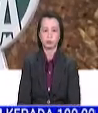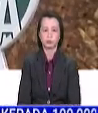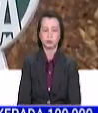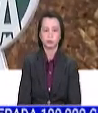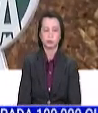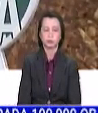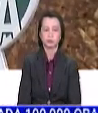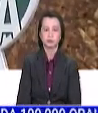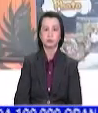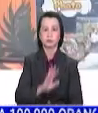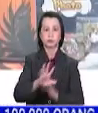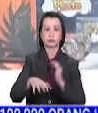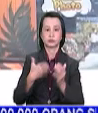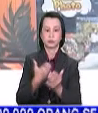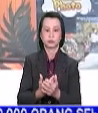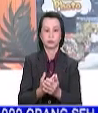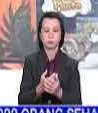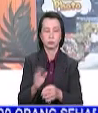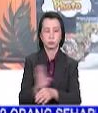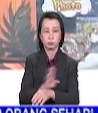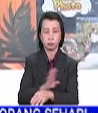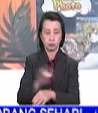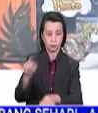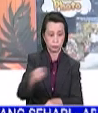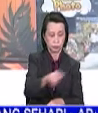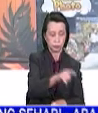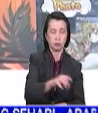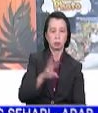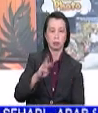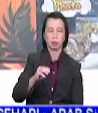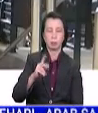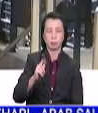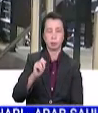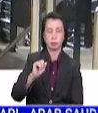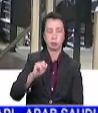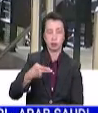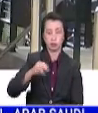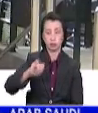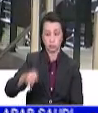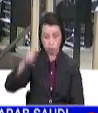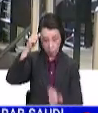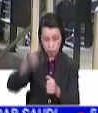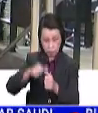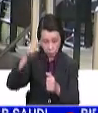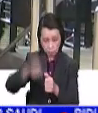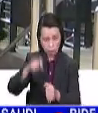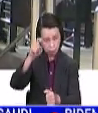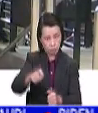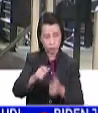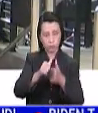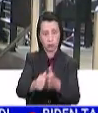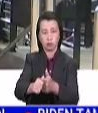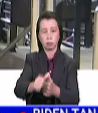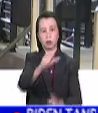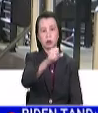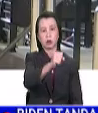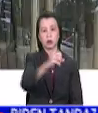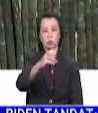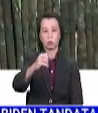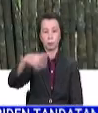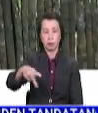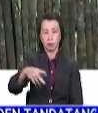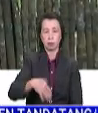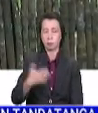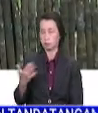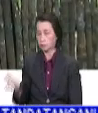sementara itu semua pengusaha produk pelanjungan edmbeast DJ diingatkan terus mematuhi e-shop ditetapkan